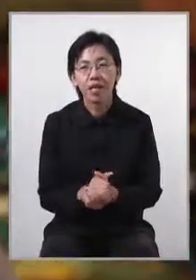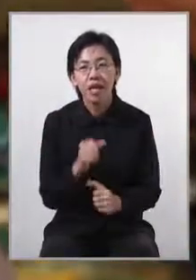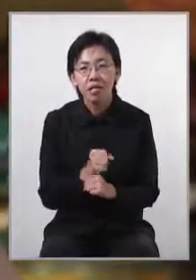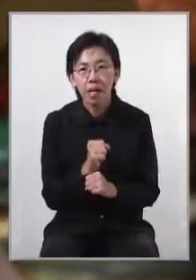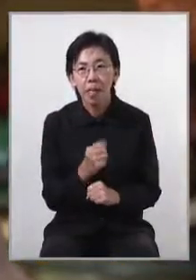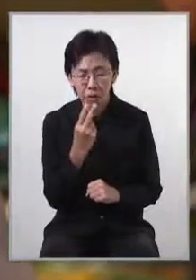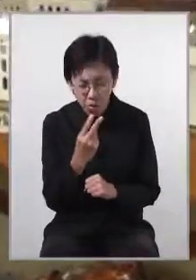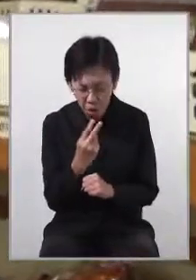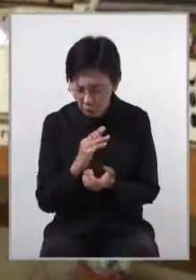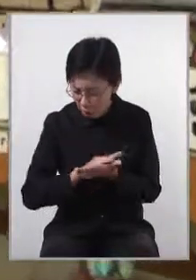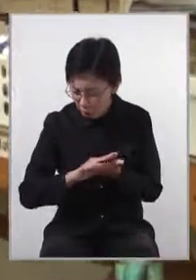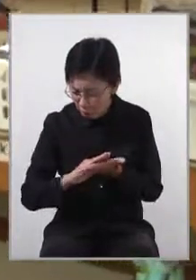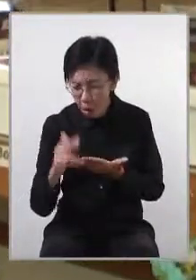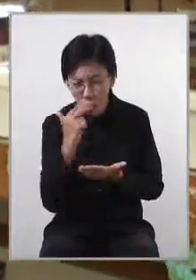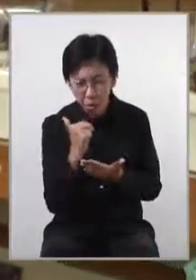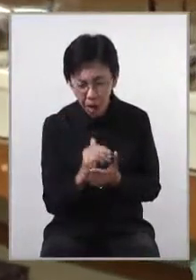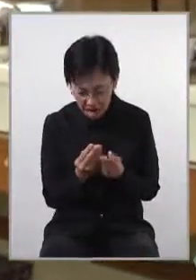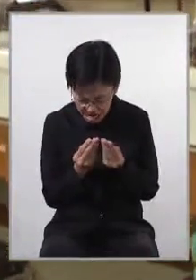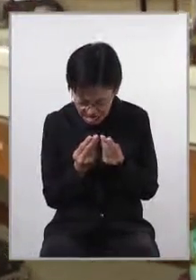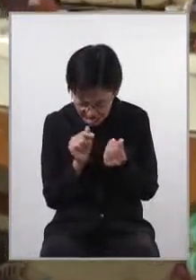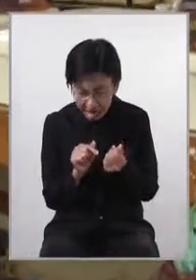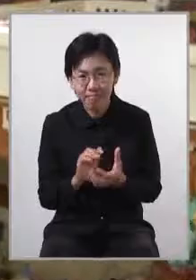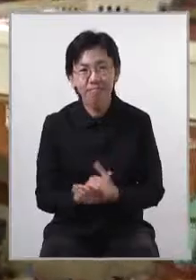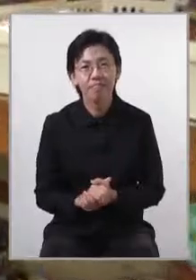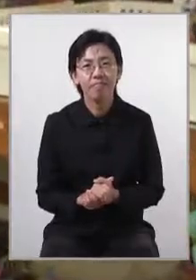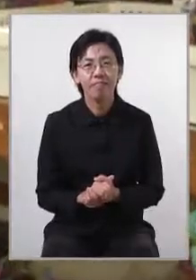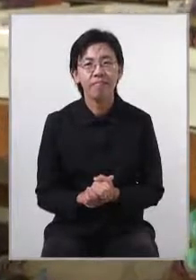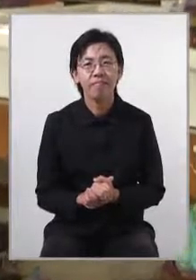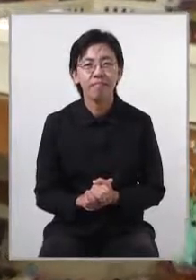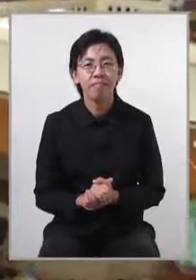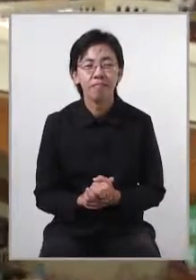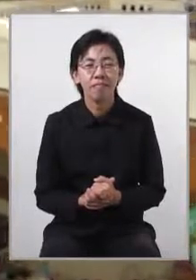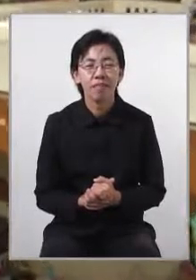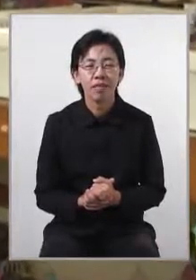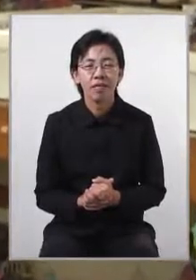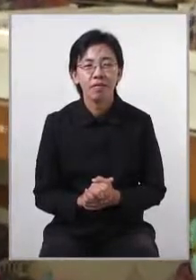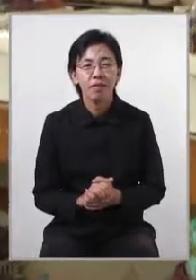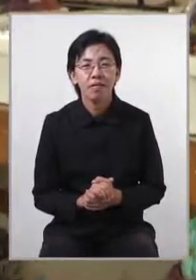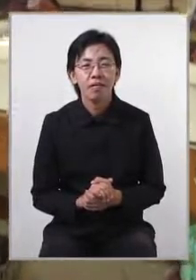อ ละเอียดมากครับละเอียดมากจัดอยู่นี่จัดอยู่นี่เห็นไหม ว้าว